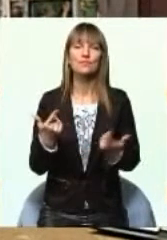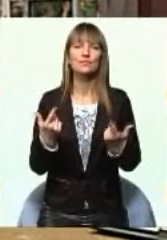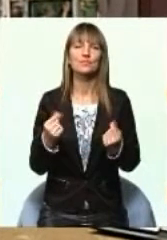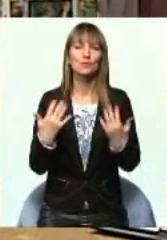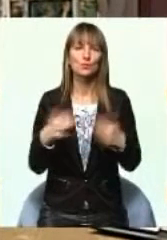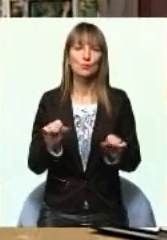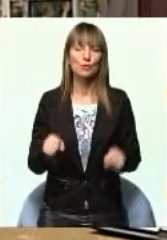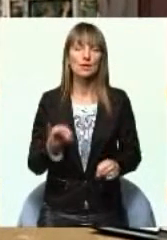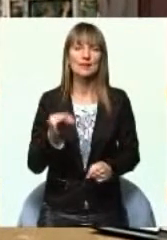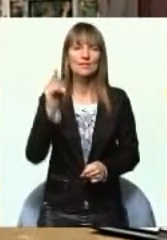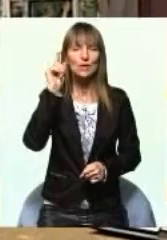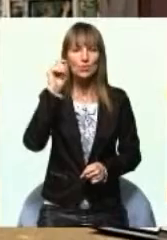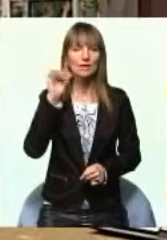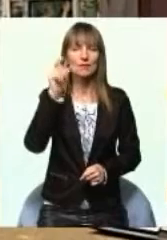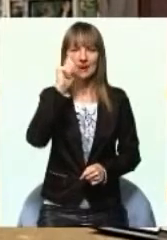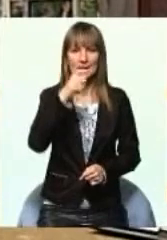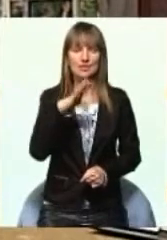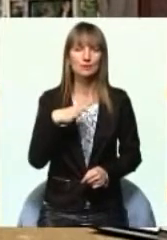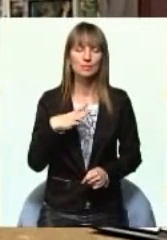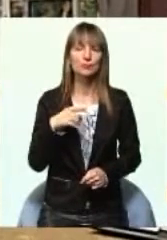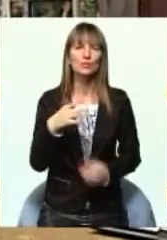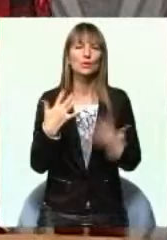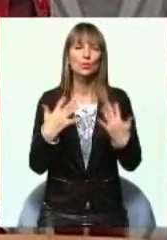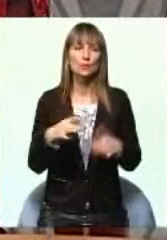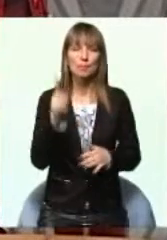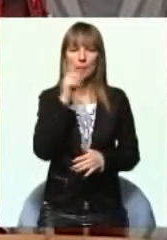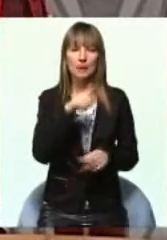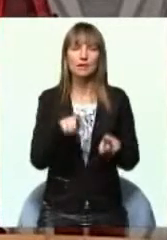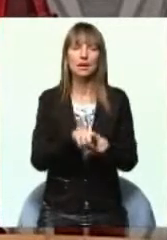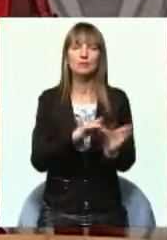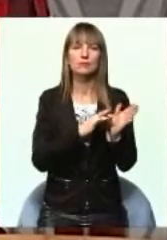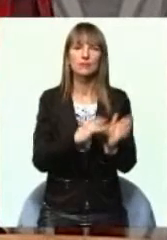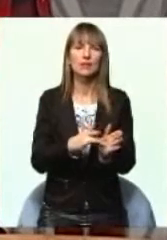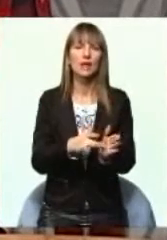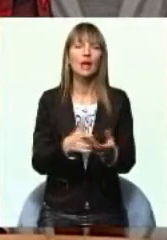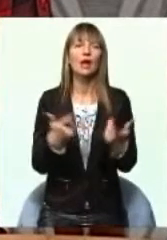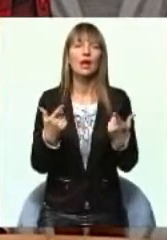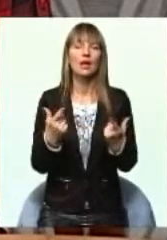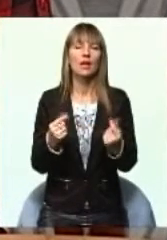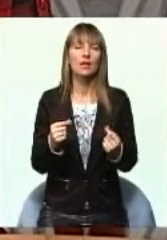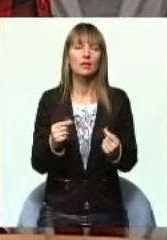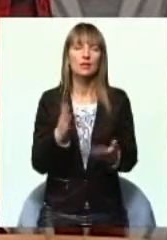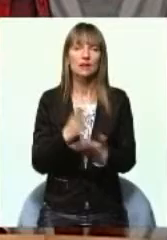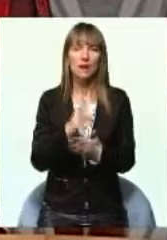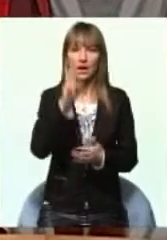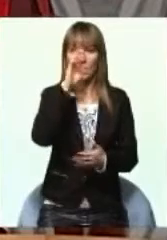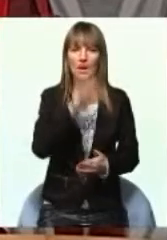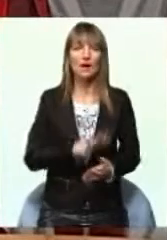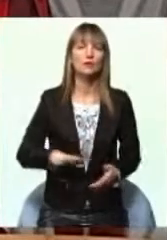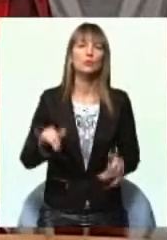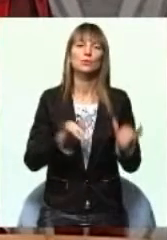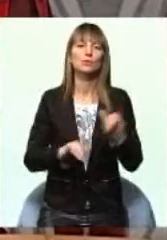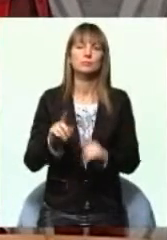можна тільки, і в Турції, і в Греції. Ти вже маленький такий мандрувальник. А де є, чи є якась така країна, куди б ти ще